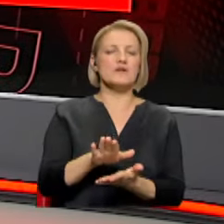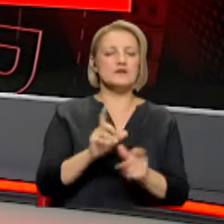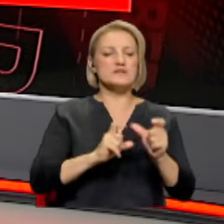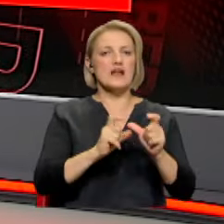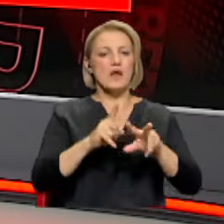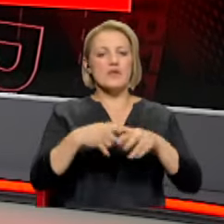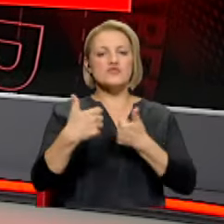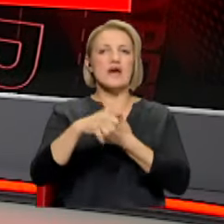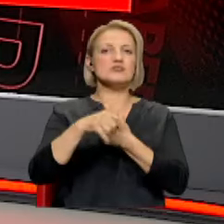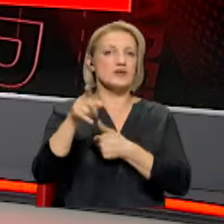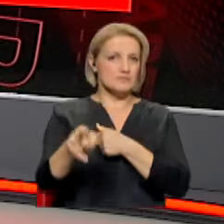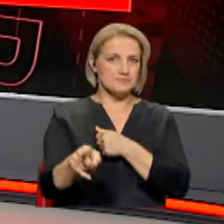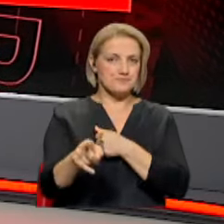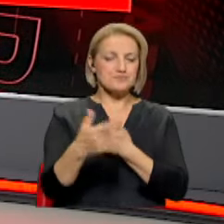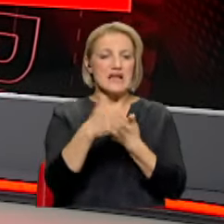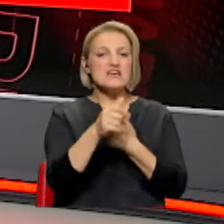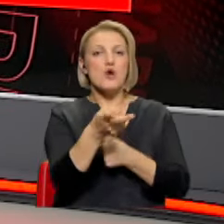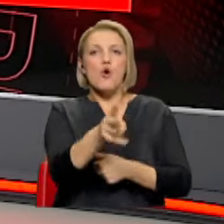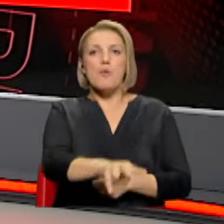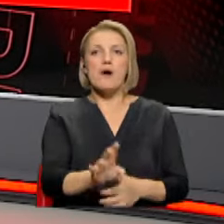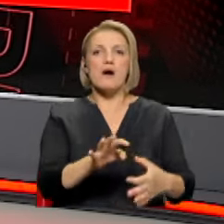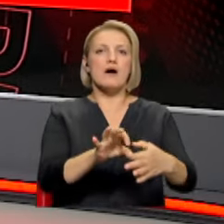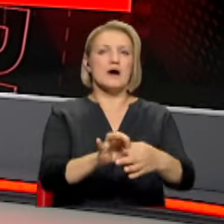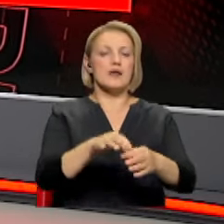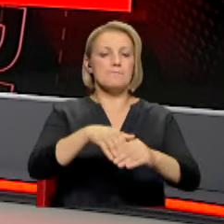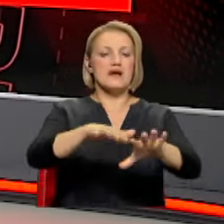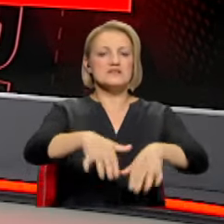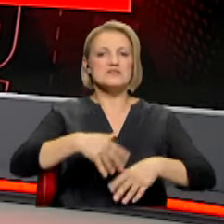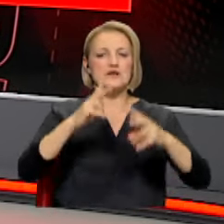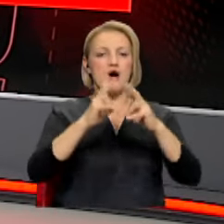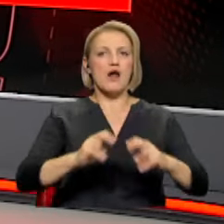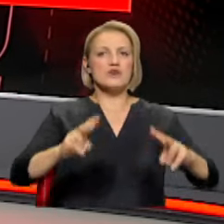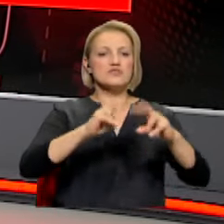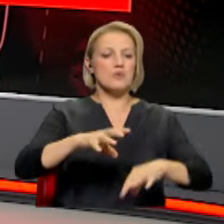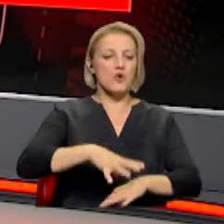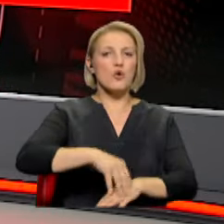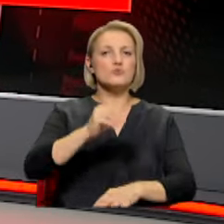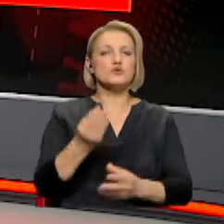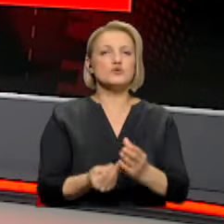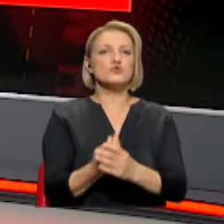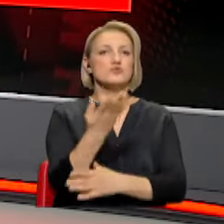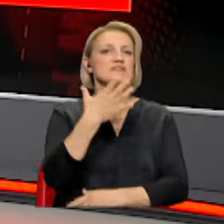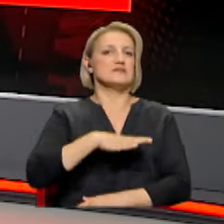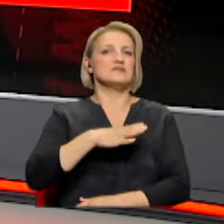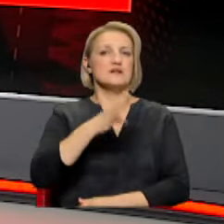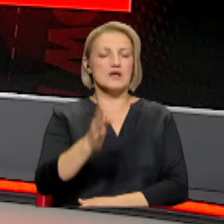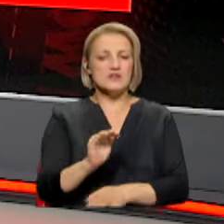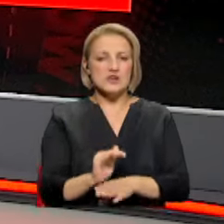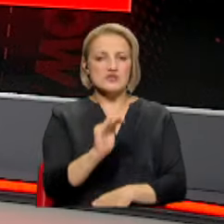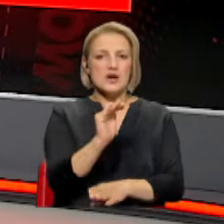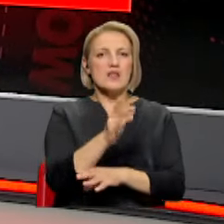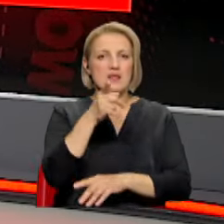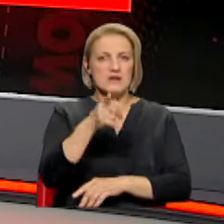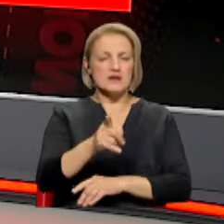Sinan Ateş'in eşi Ayşe Ateş, eşinin ölümüyle ilgili Meclis Araştırma Komisyonu kurulması çağrısında bulundu. Yaşananları